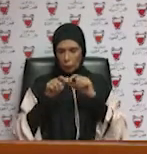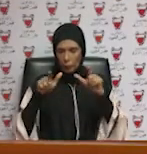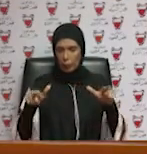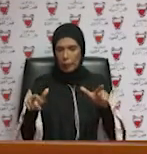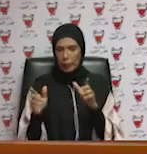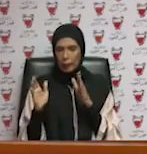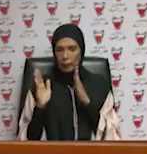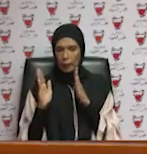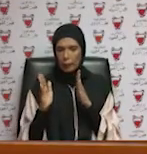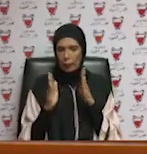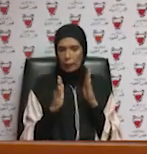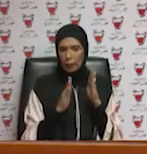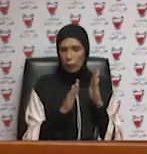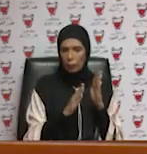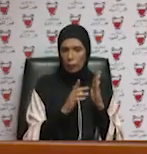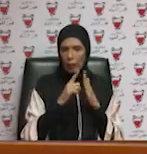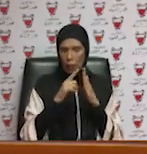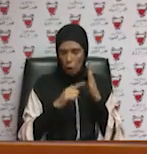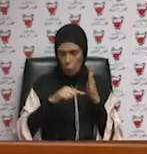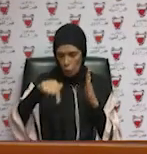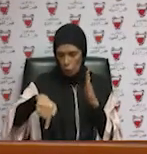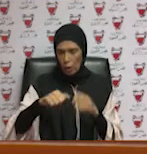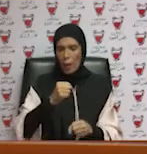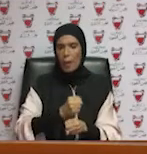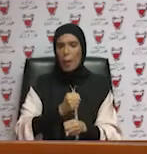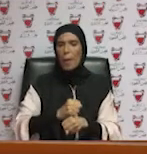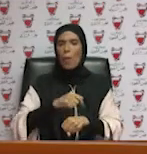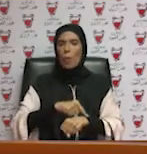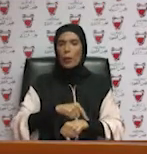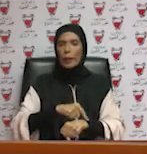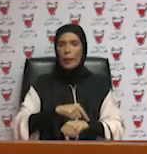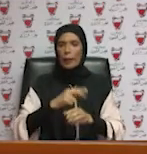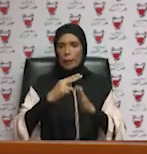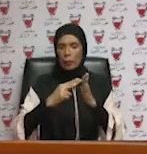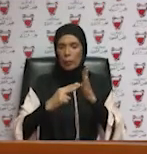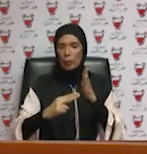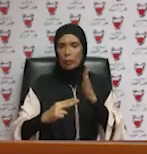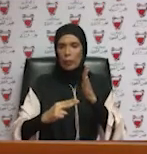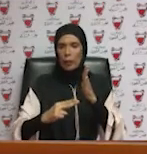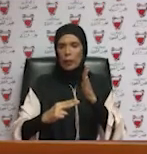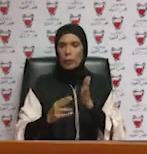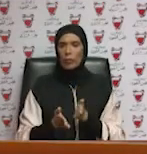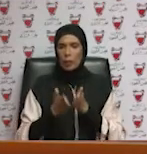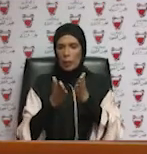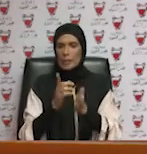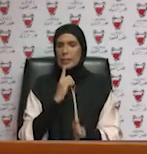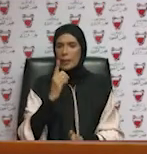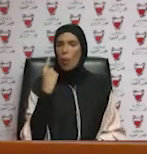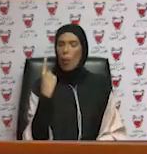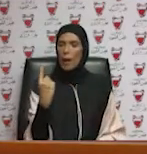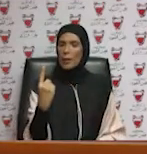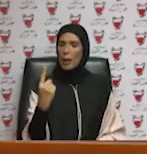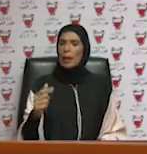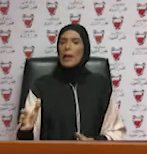بالترتيب. القانون النافذ يحدد أن مدة ترخيص لصاحب السفينة 1 سنة.